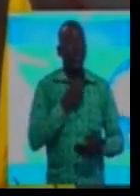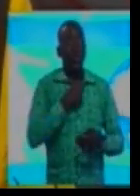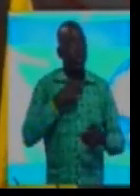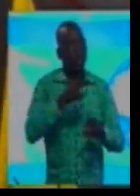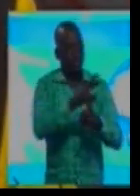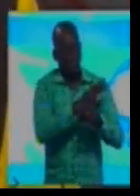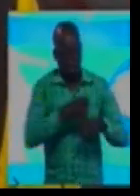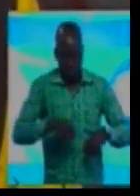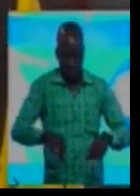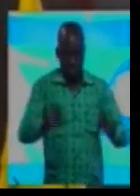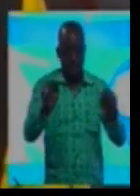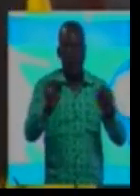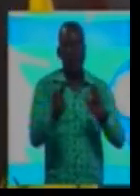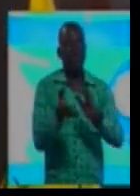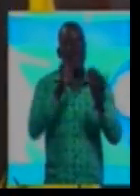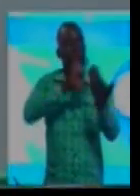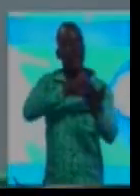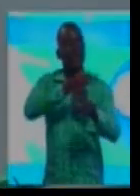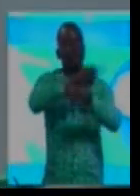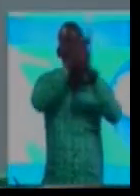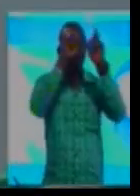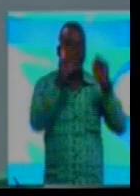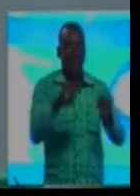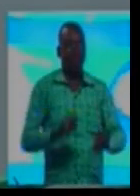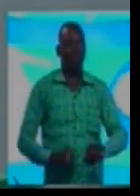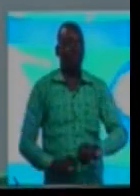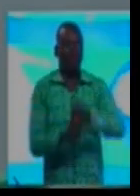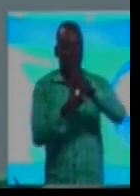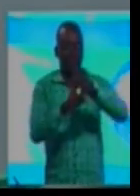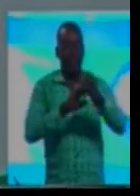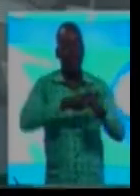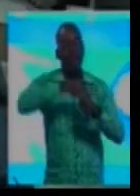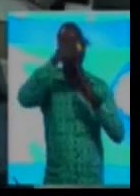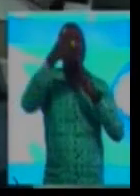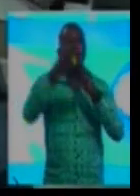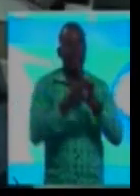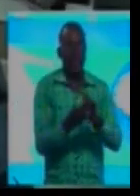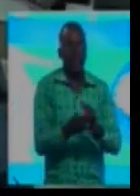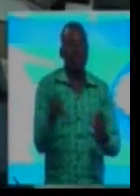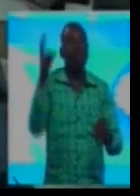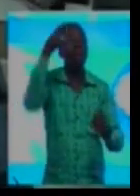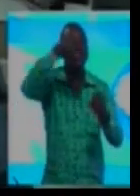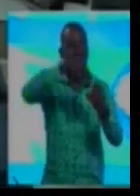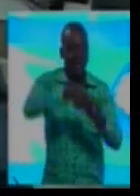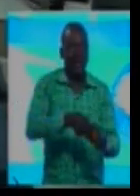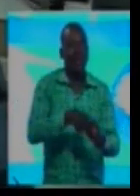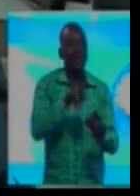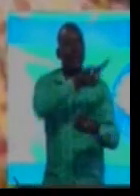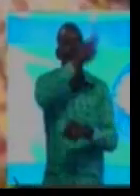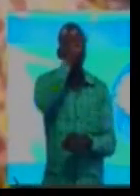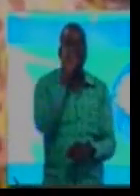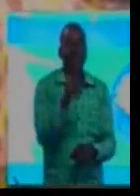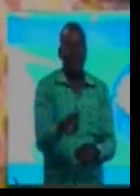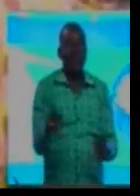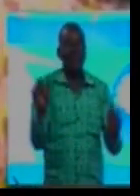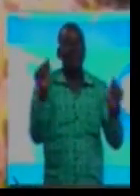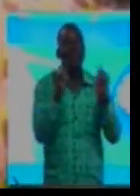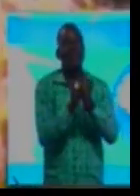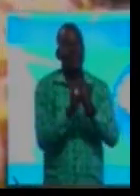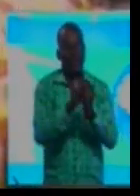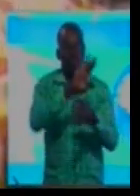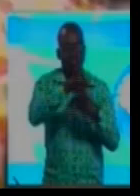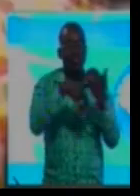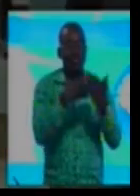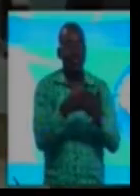construire la résilience face à la question sécuritaire. Un bilan qui suscite adhésion mais aussi interrogation avec en toile de fond